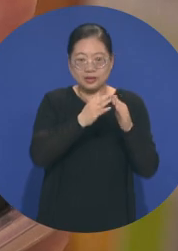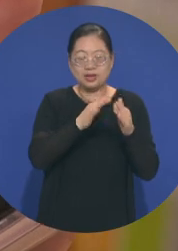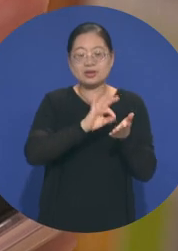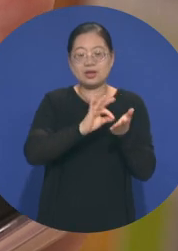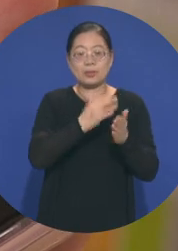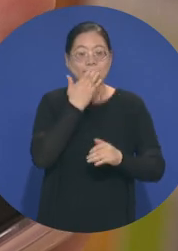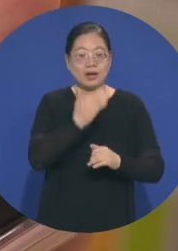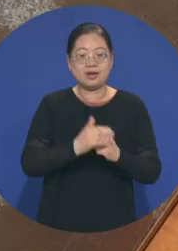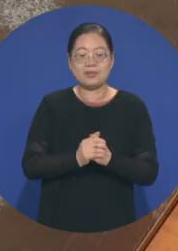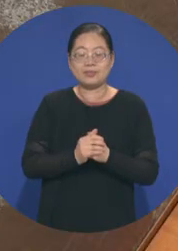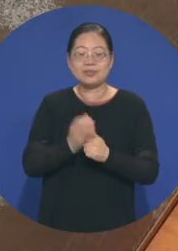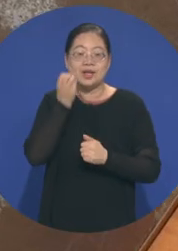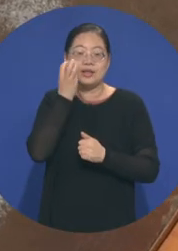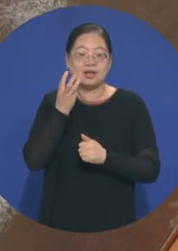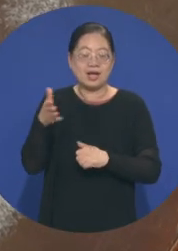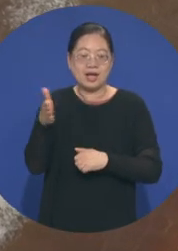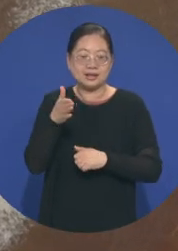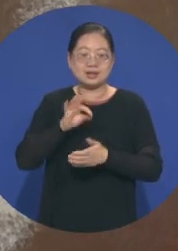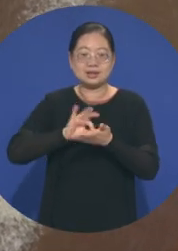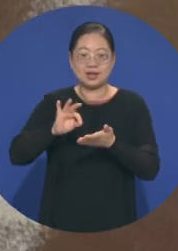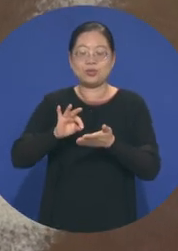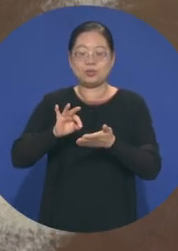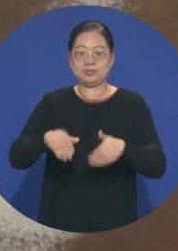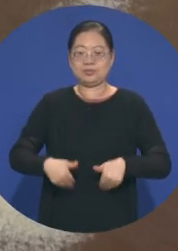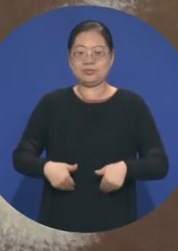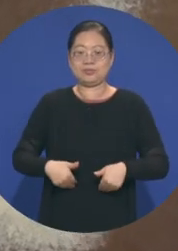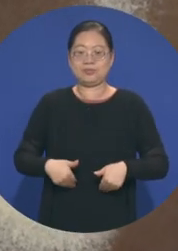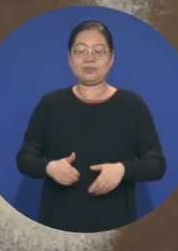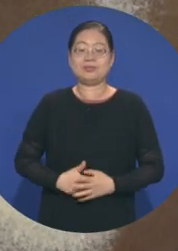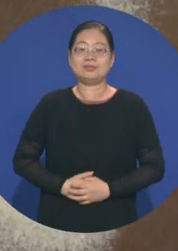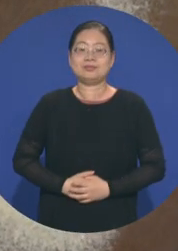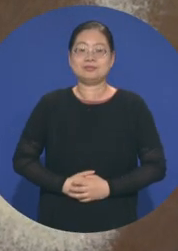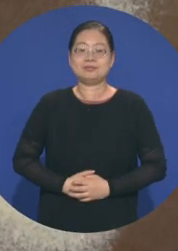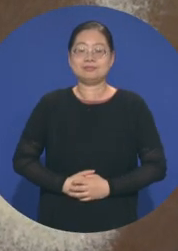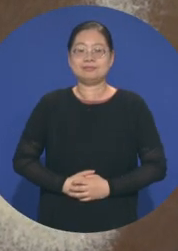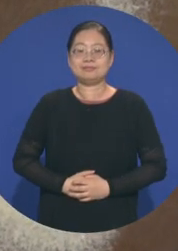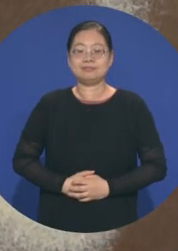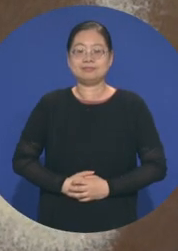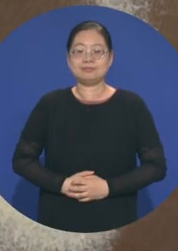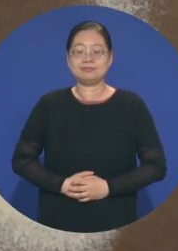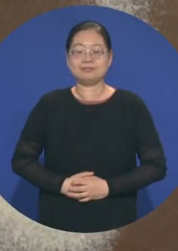가맹점에서도 사용할 수 있으며 3개월 이내에 사용해야 합니다